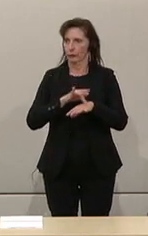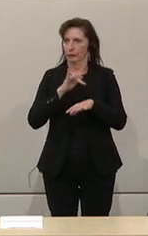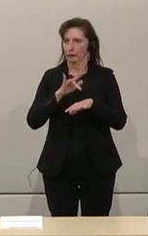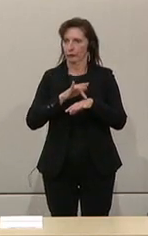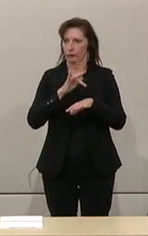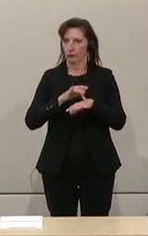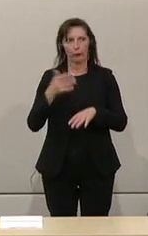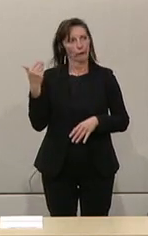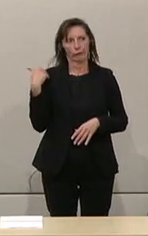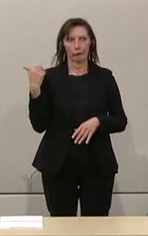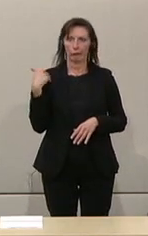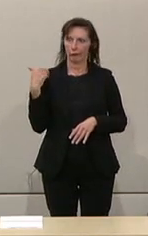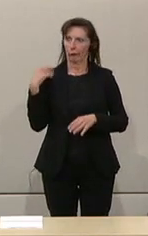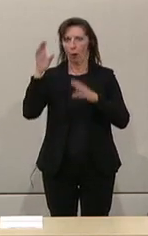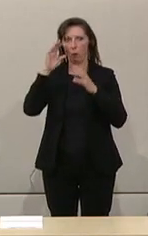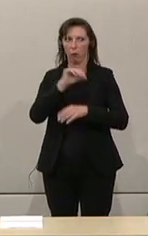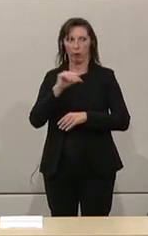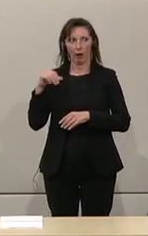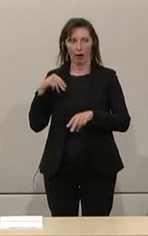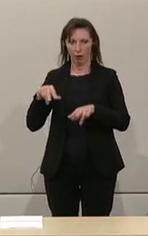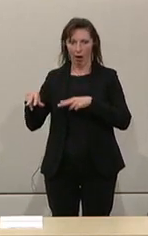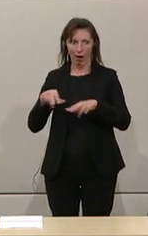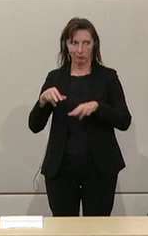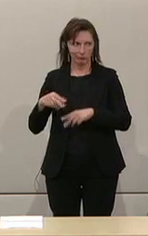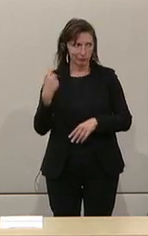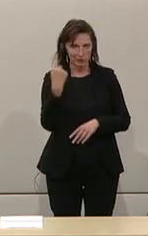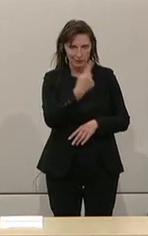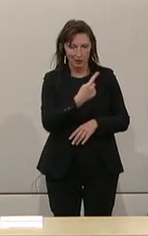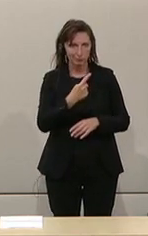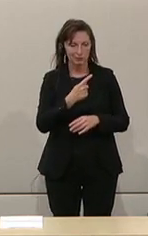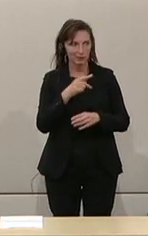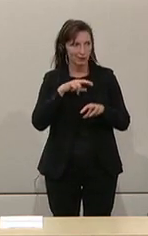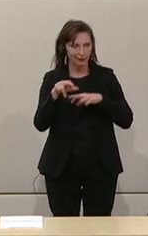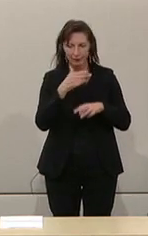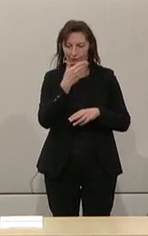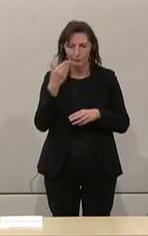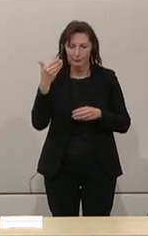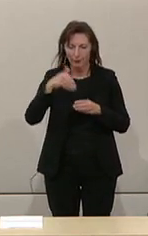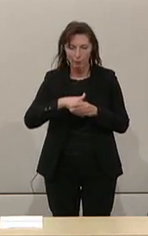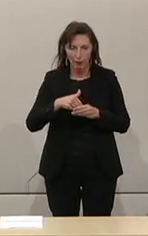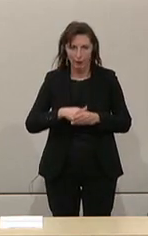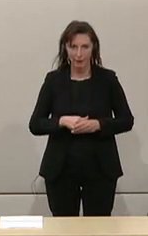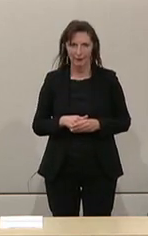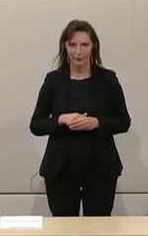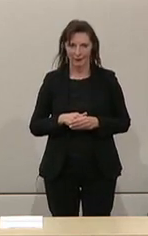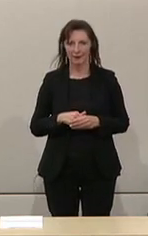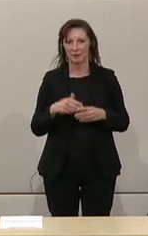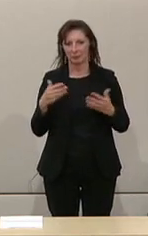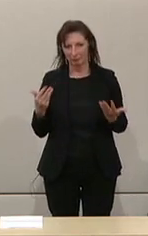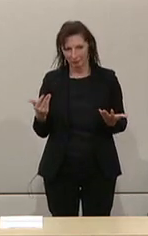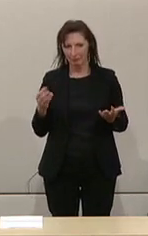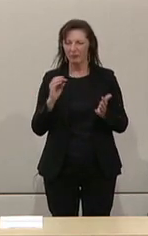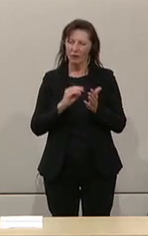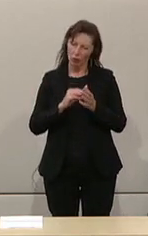ÖVP gegeben hätte und der Kollege Schieder überhaupt nicht beteiligt war an der Regierung. Und eine